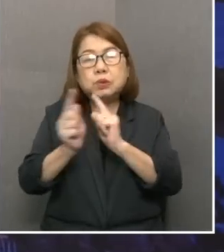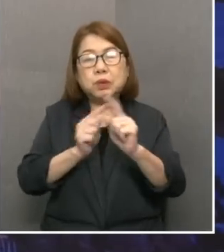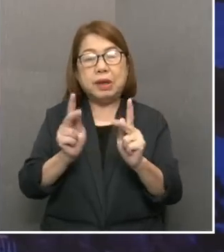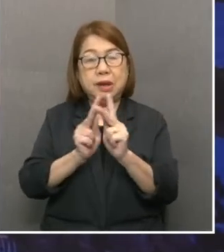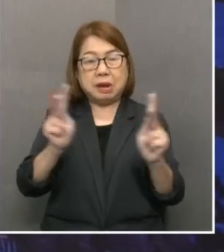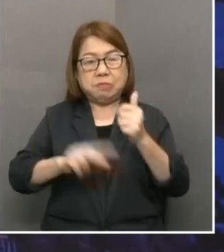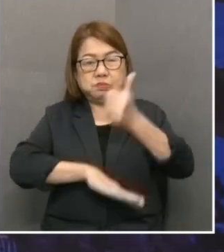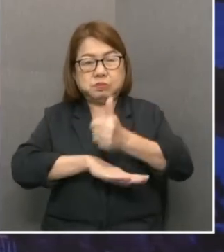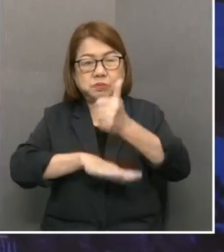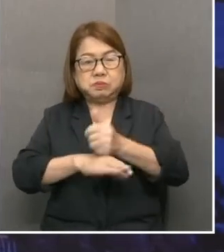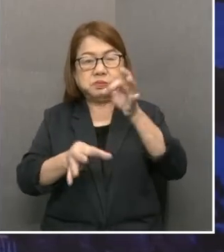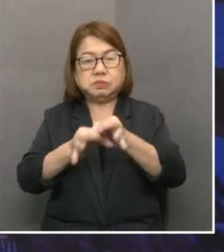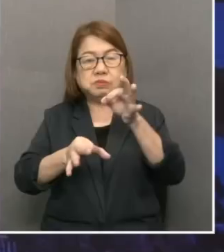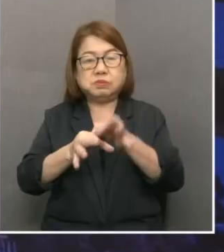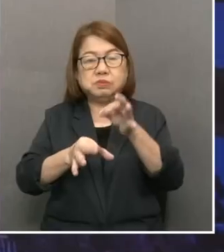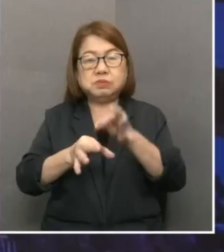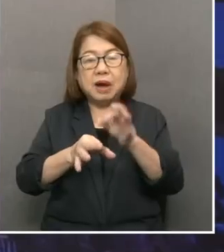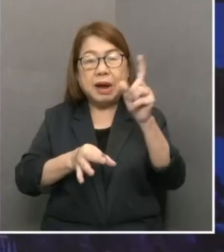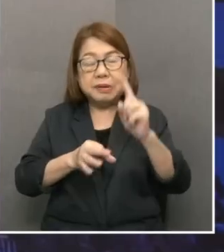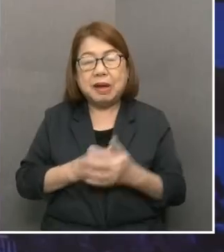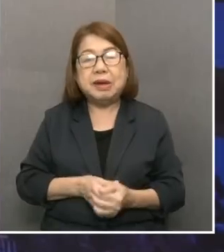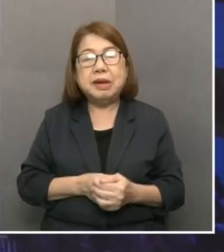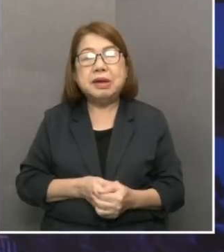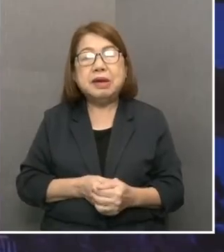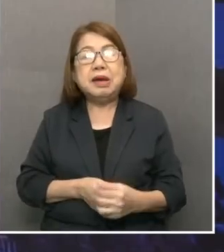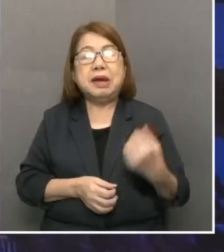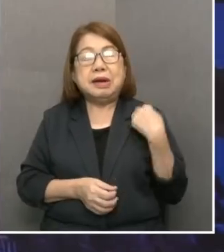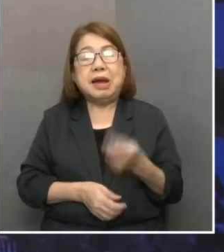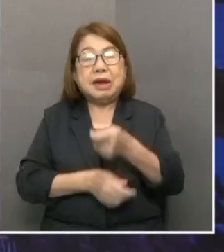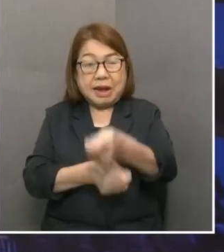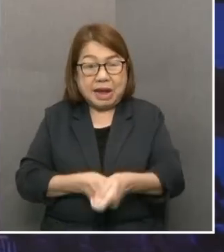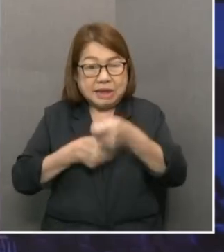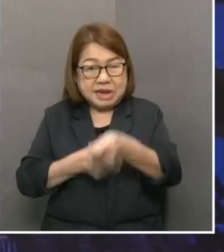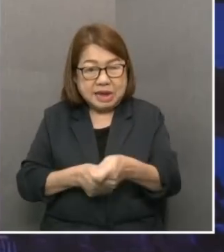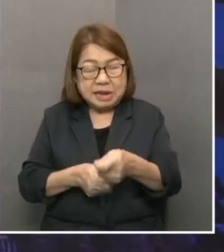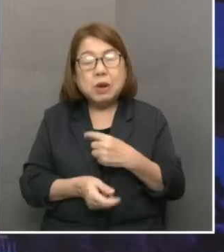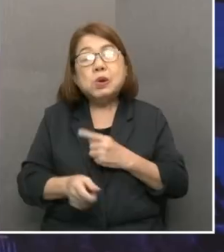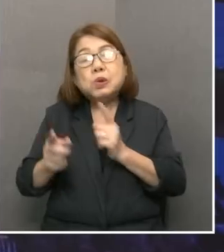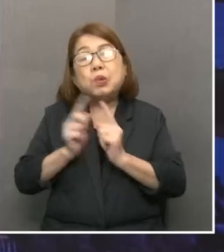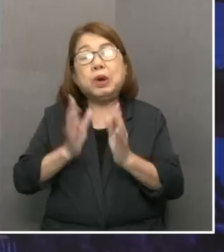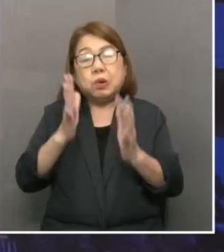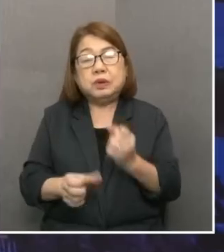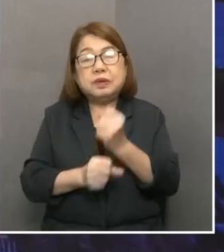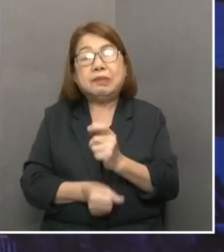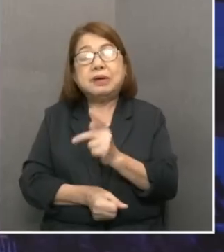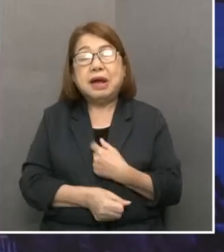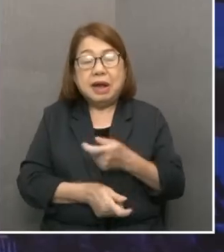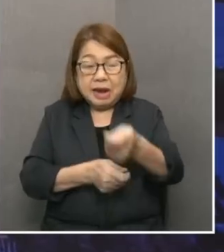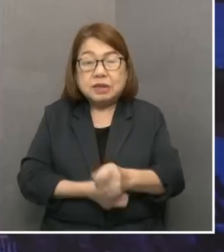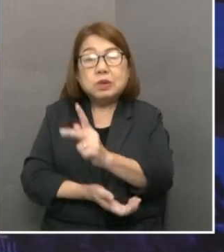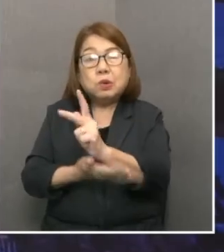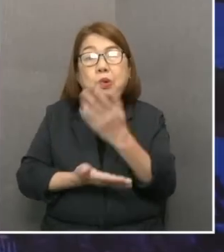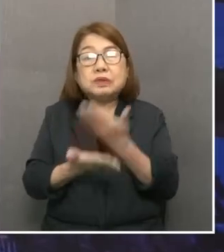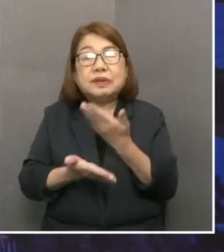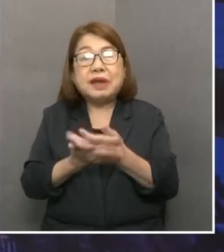การใหญ่ธนาคารธกสค่ะมาคุยกันหน่อยซิหาทางออกนะคะว่าจะพักหนี้พี่น้องเกษตรกรยังไงได้บ้างตอนนี้ก็เลยฝากไป